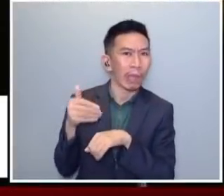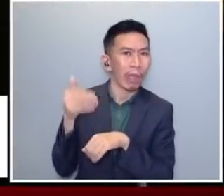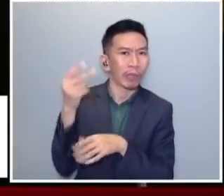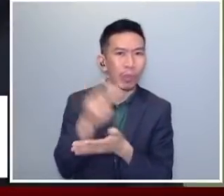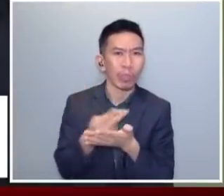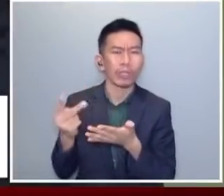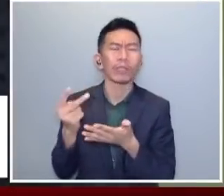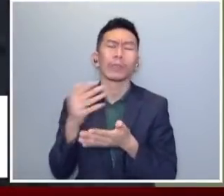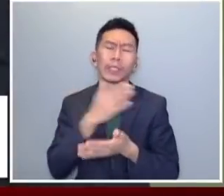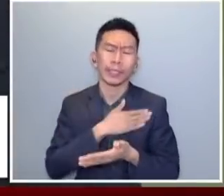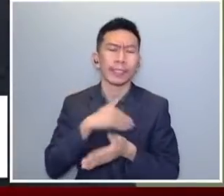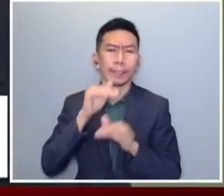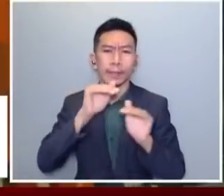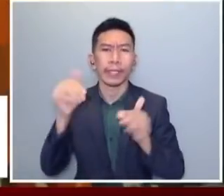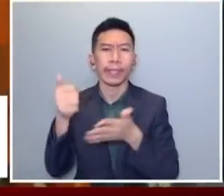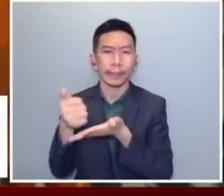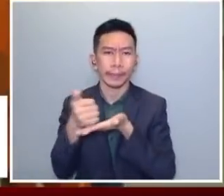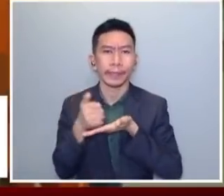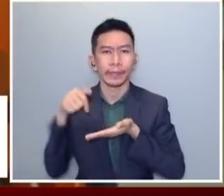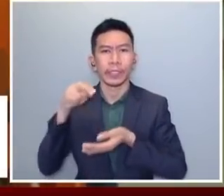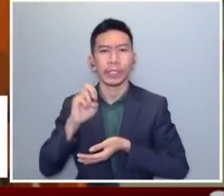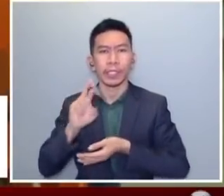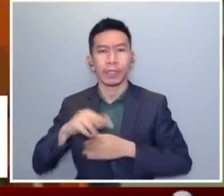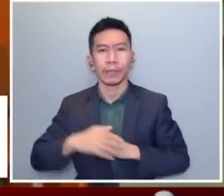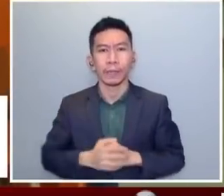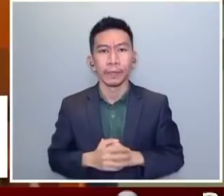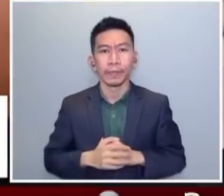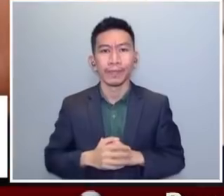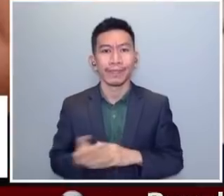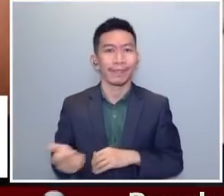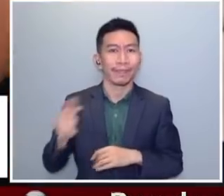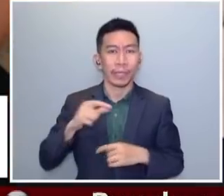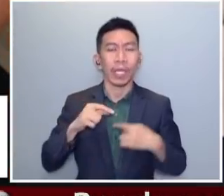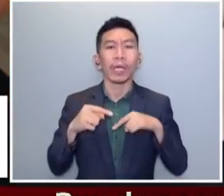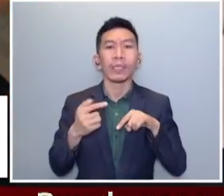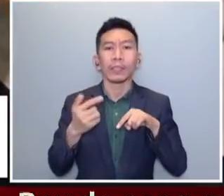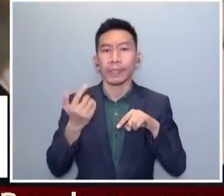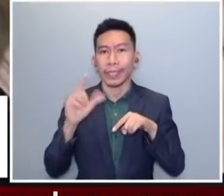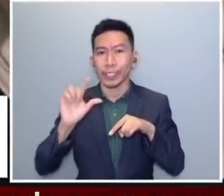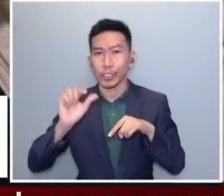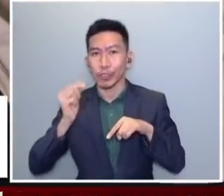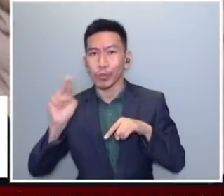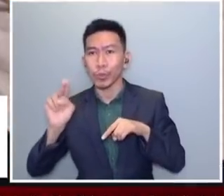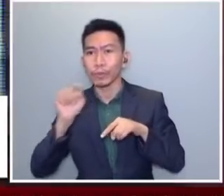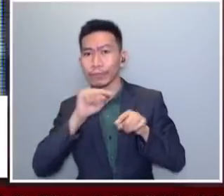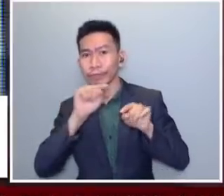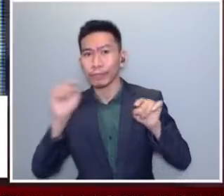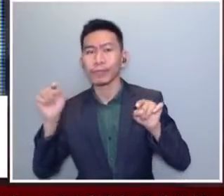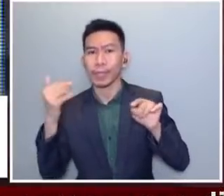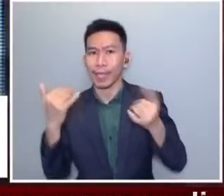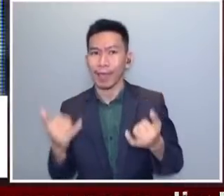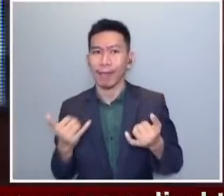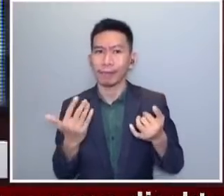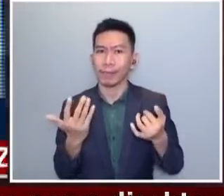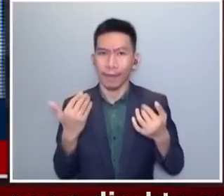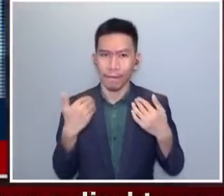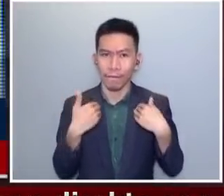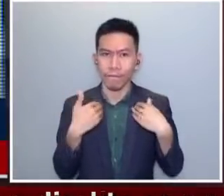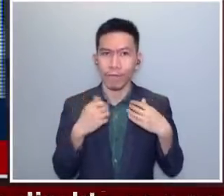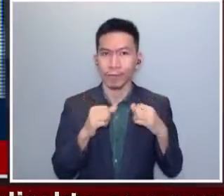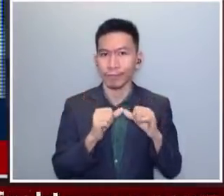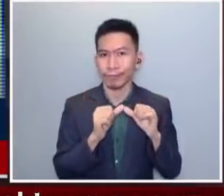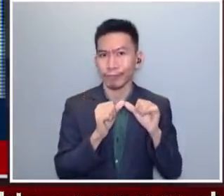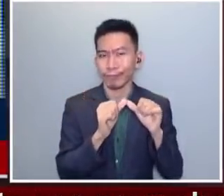Manila. Nakakaagapay naman ang ilang LGU sa ngayon gaya ng Quezon City. The good news is that by